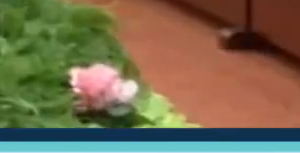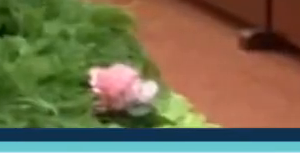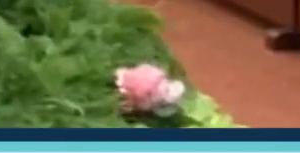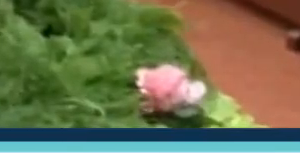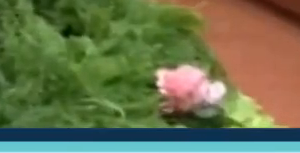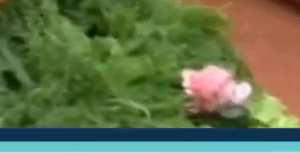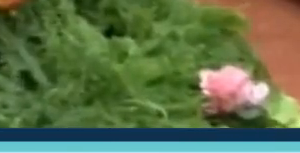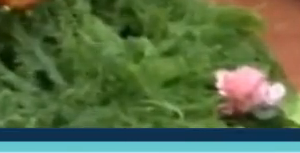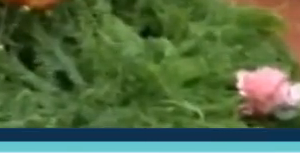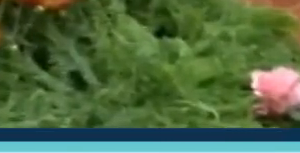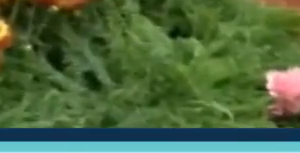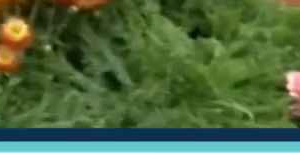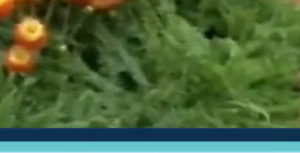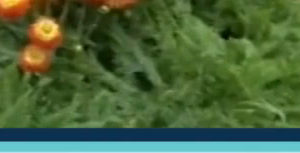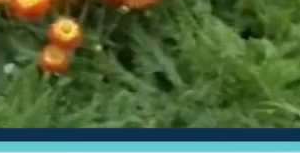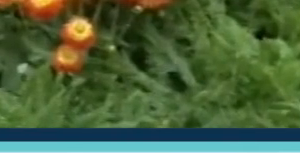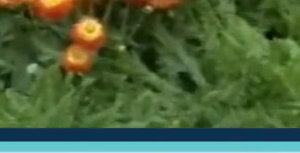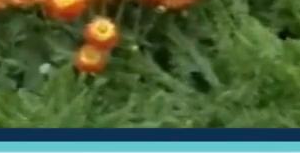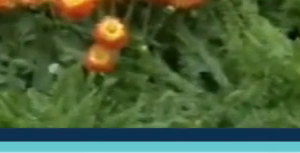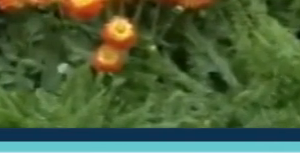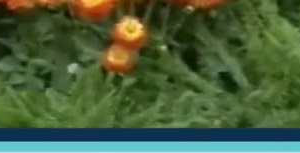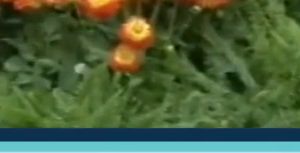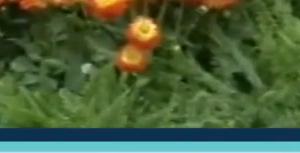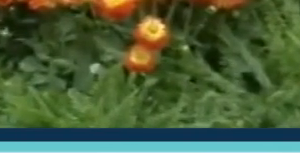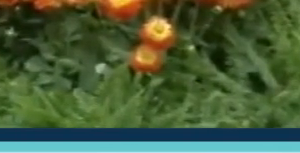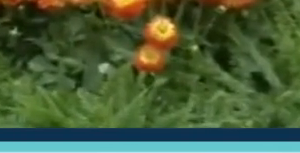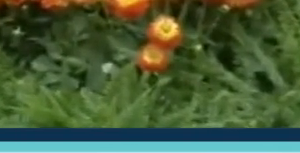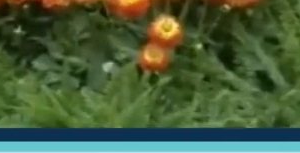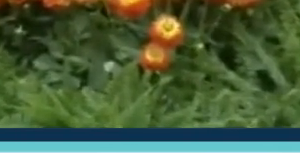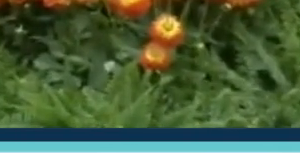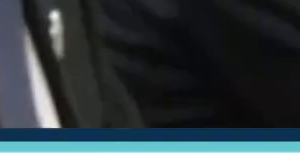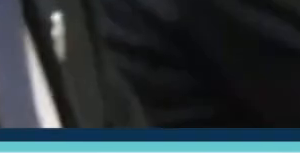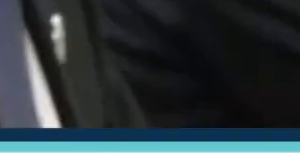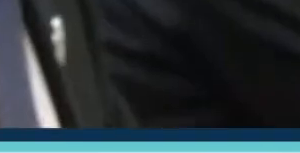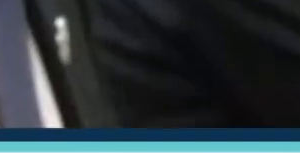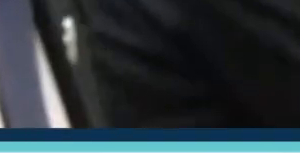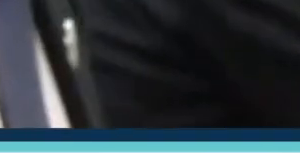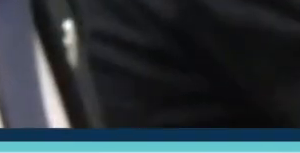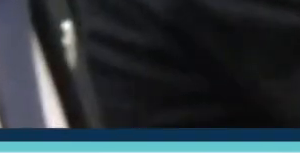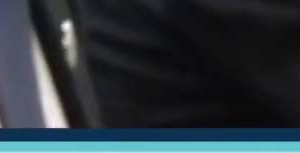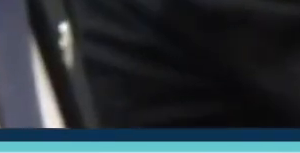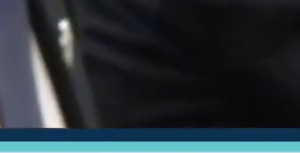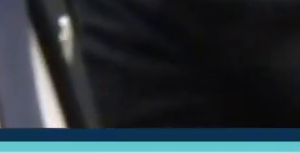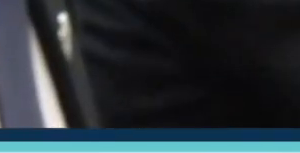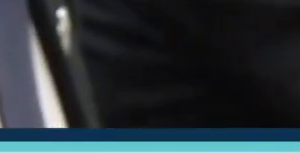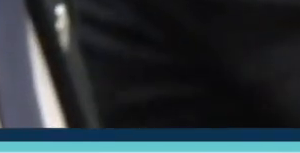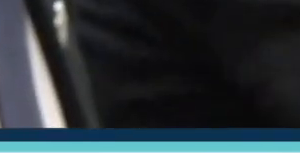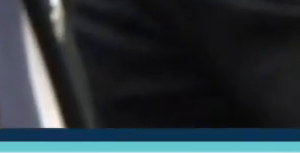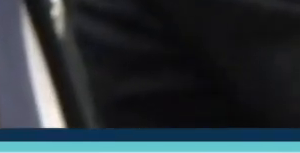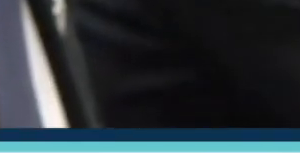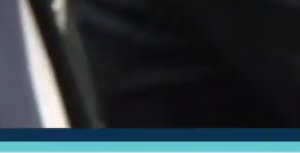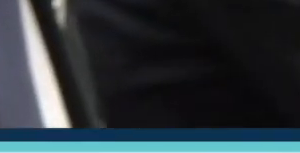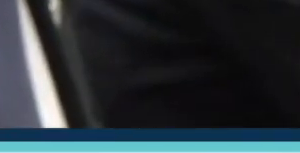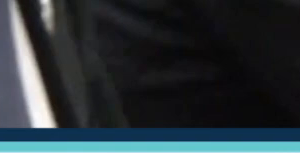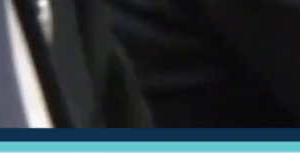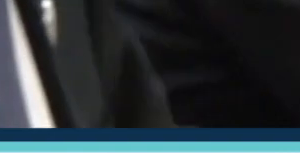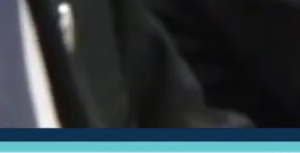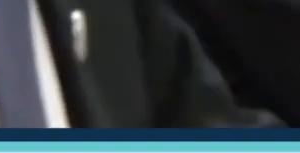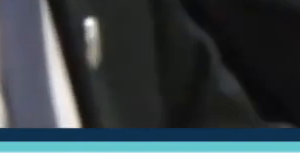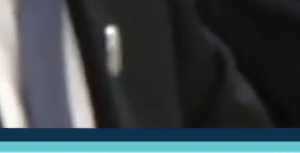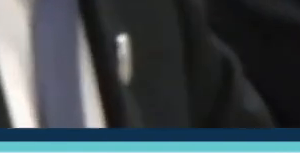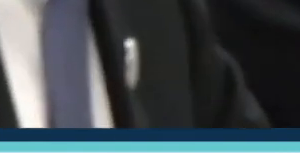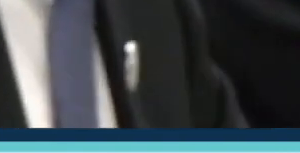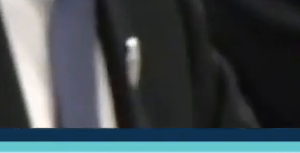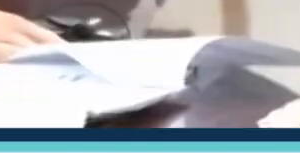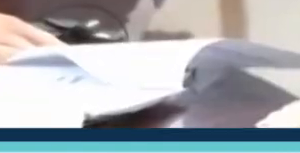ฐประชาชนจีนการยกเว้นวีซ่าซึ่งกันและกันซึ่งจะส่งผลดีด้านการท่องเที่ยวและกระตุ้นเศรษฐกิจของไทยโดยนายเศรษฐา